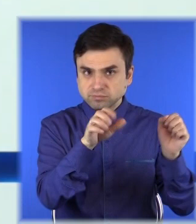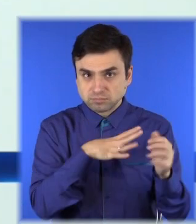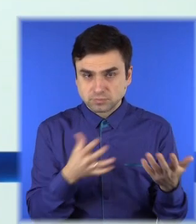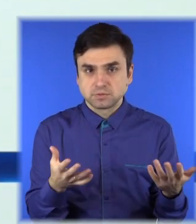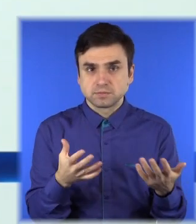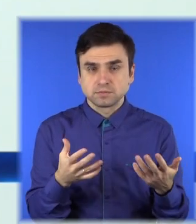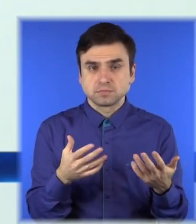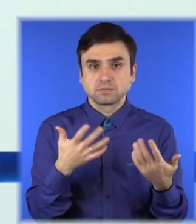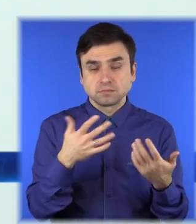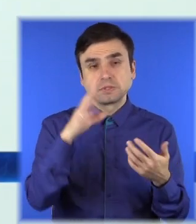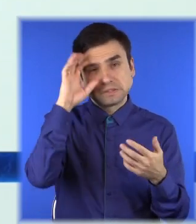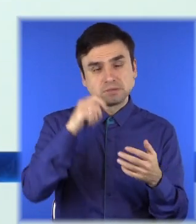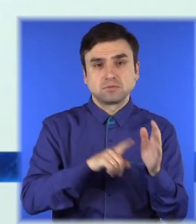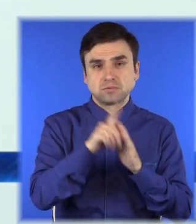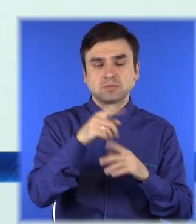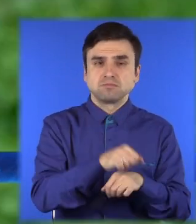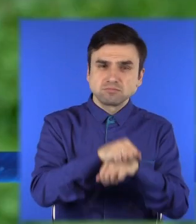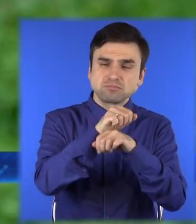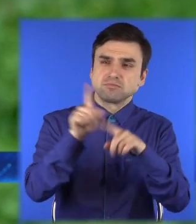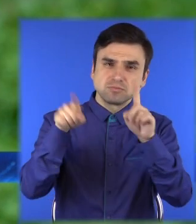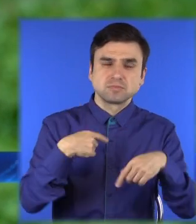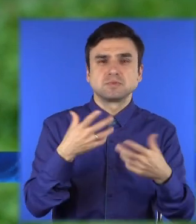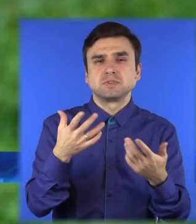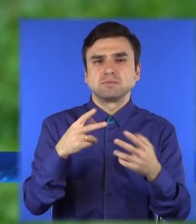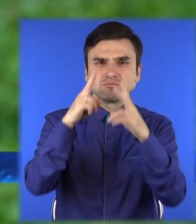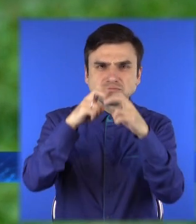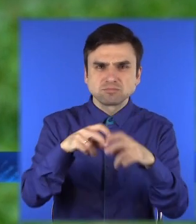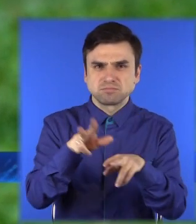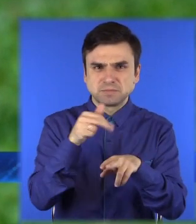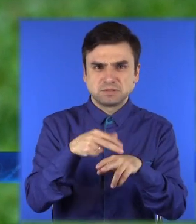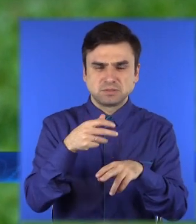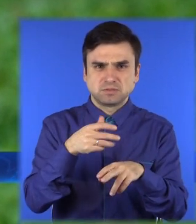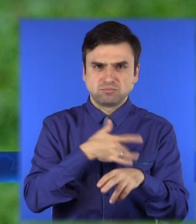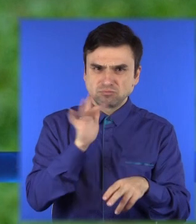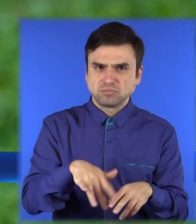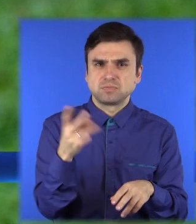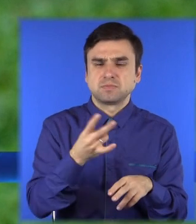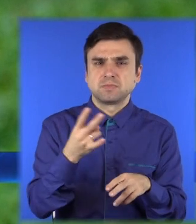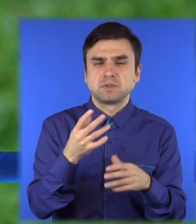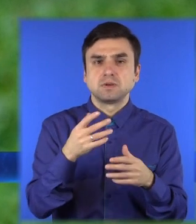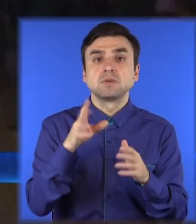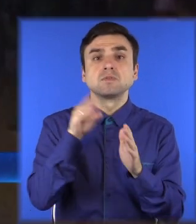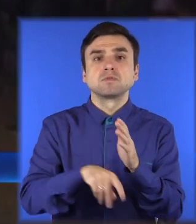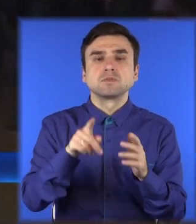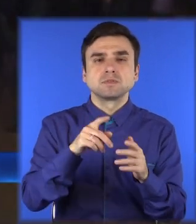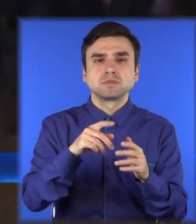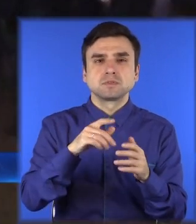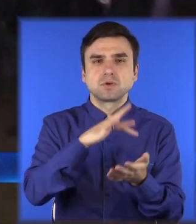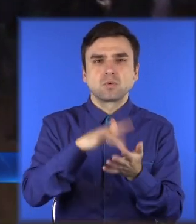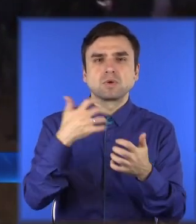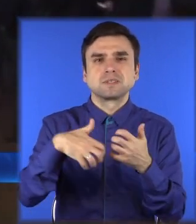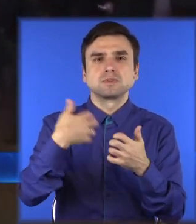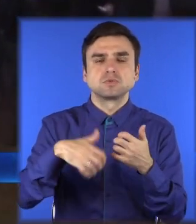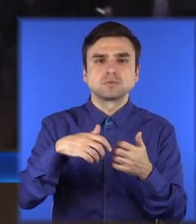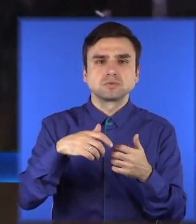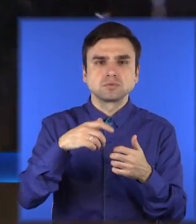ініціатив. З останнього – вимога розслідування вбивства херсонської активістки Катерини Гандзюк, яку облили кислотою, і вона